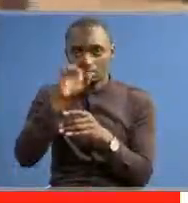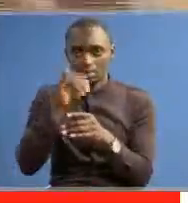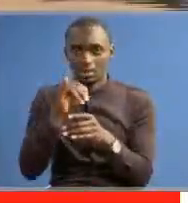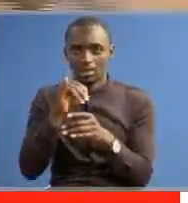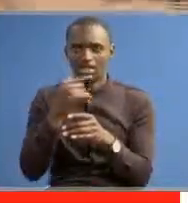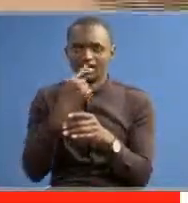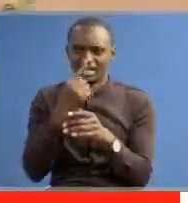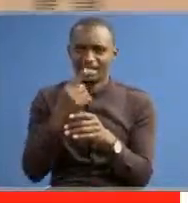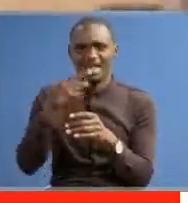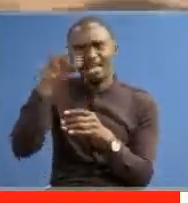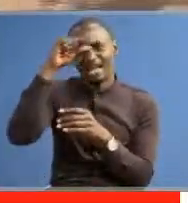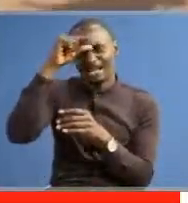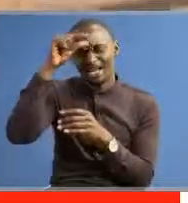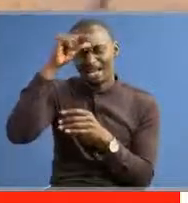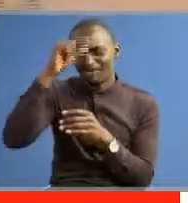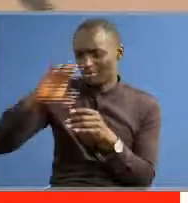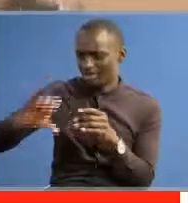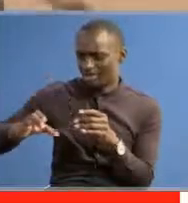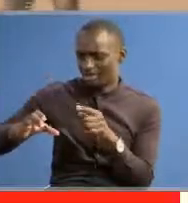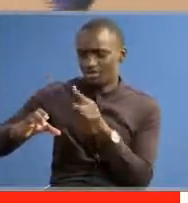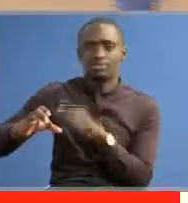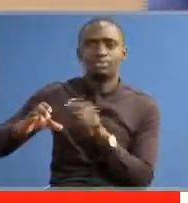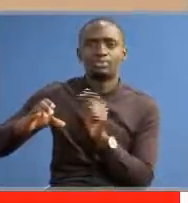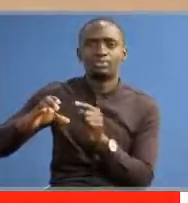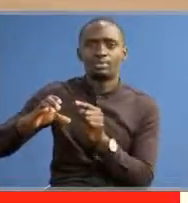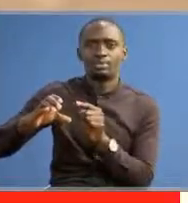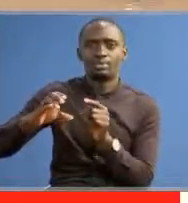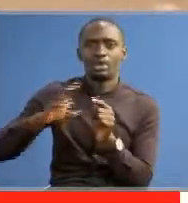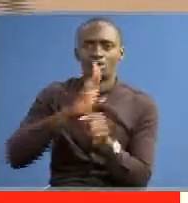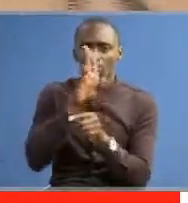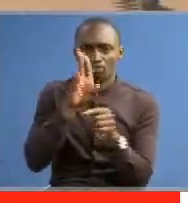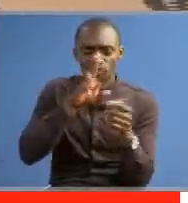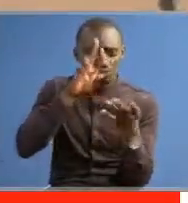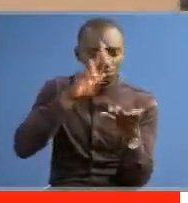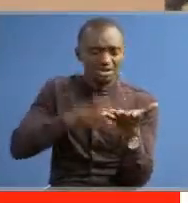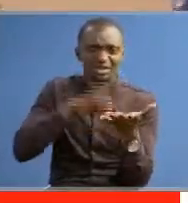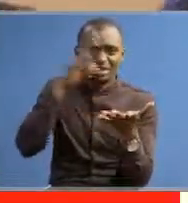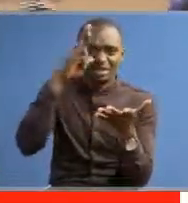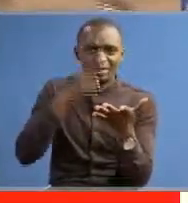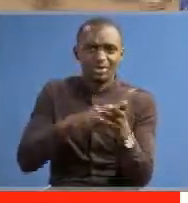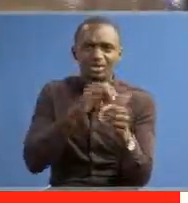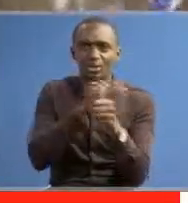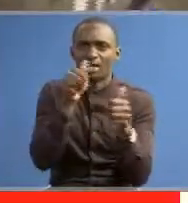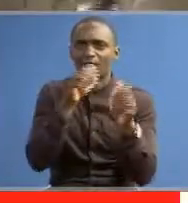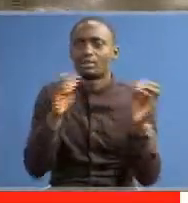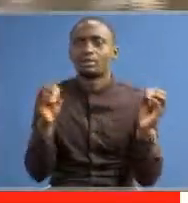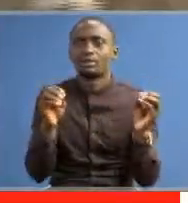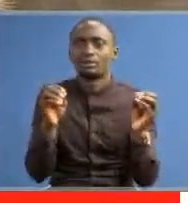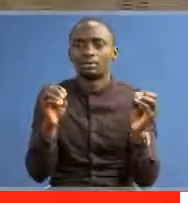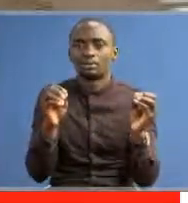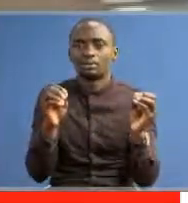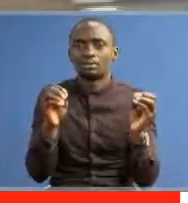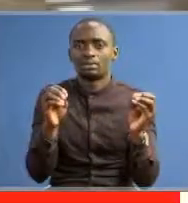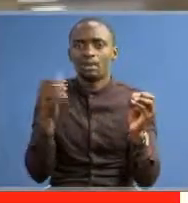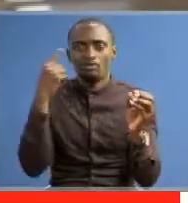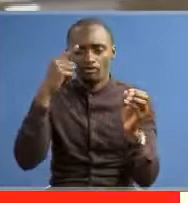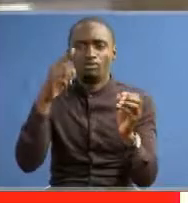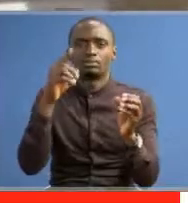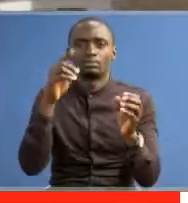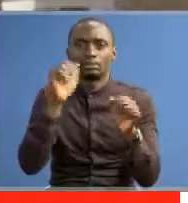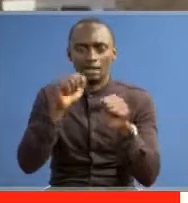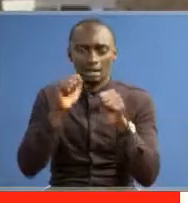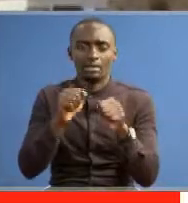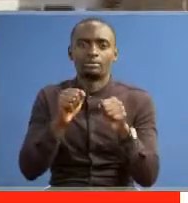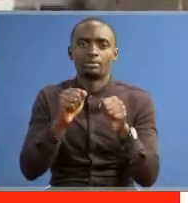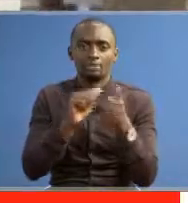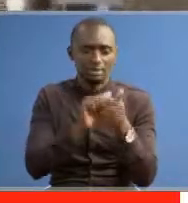ameifokea serikali ya kaunti kwa kukosa kutumia rasilimali zilizopo kwa umakini kwa minajili ya kuhakikisha kuwa nyanja